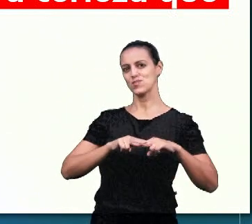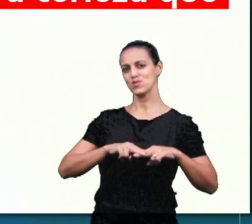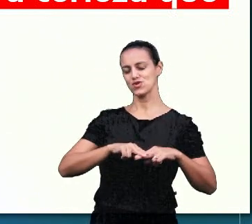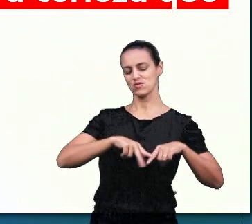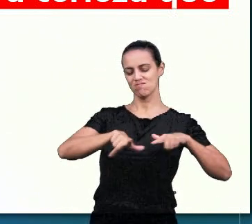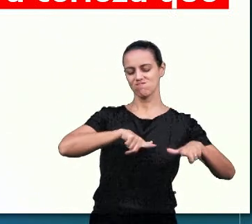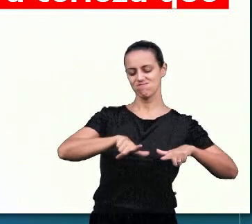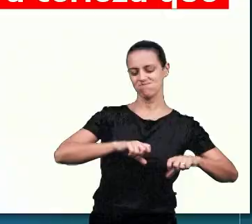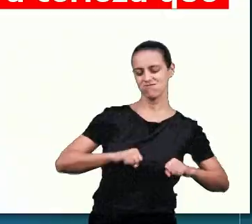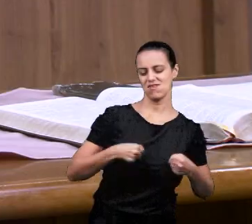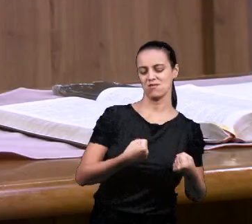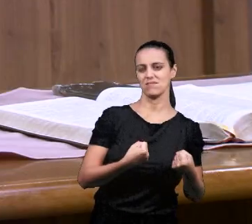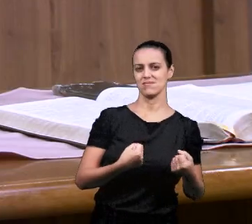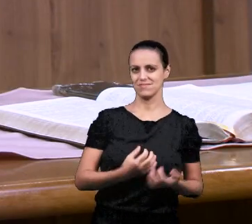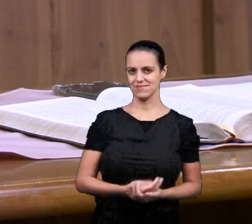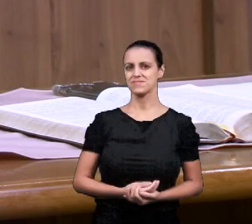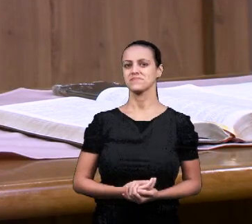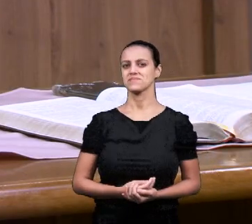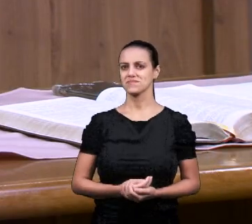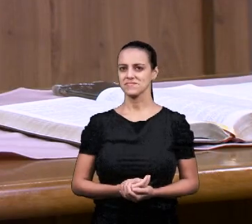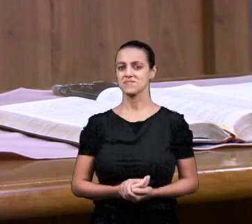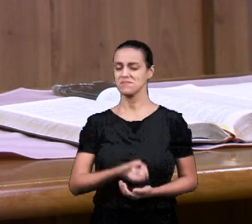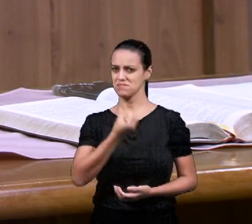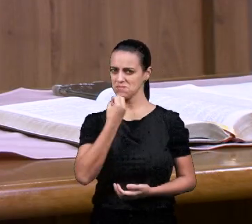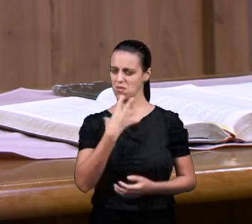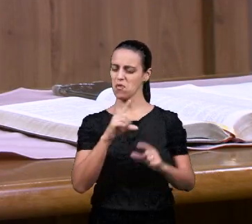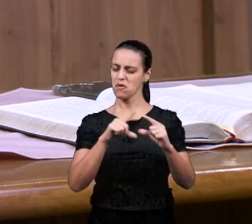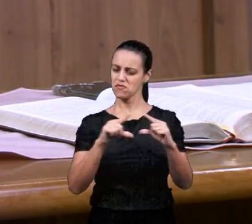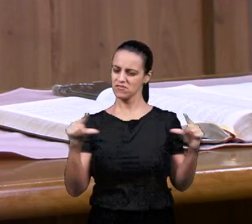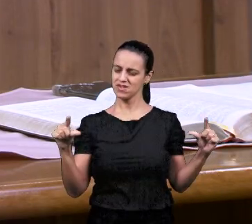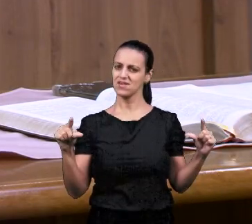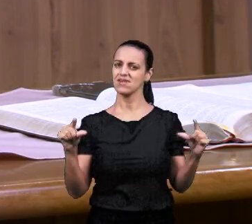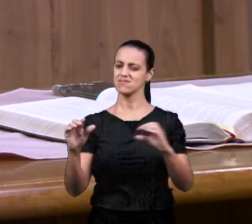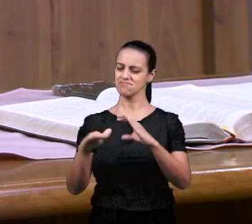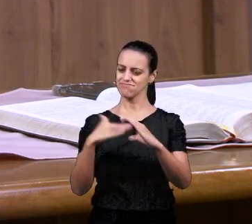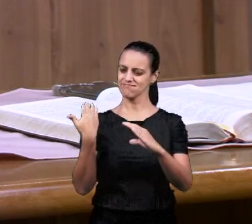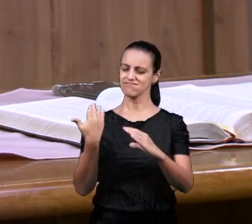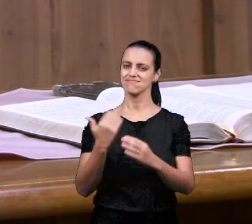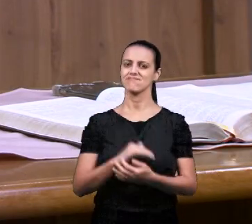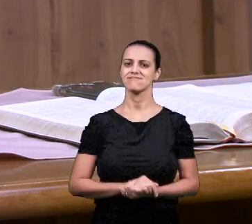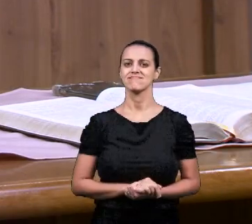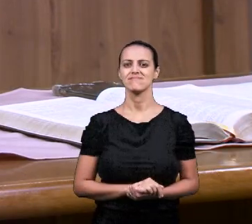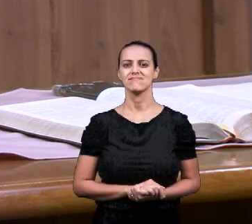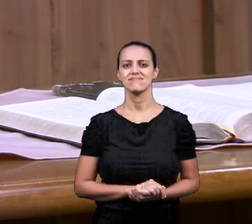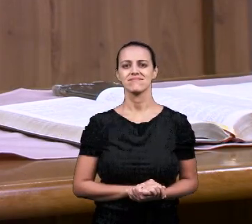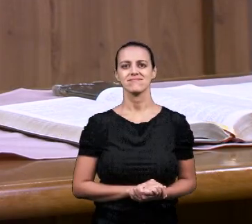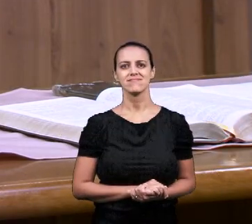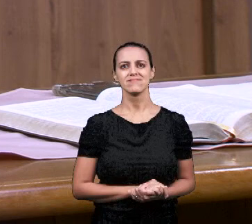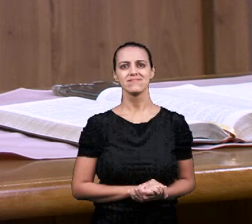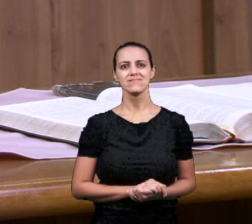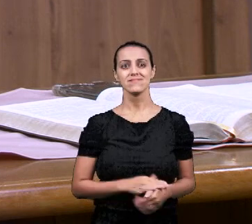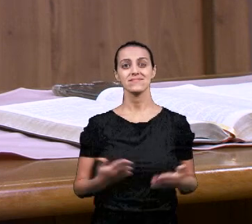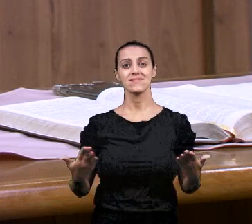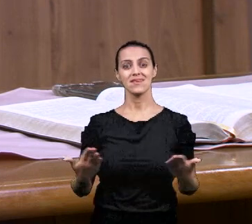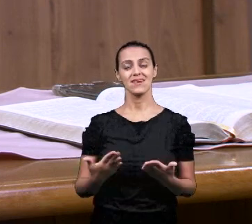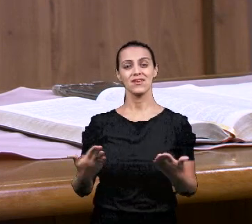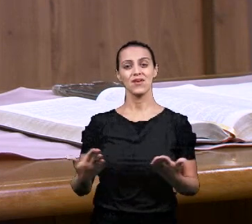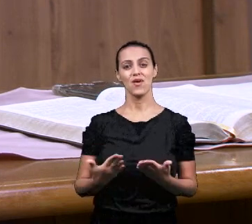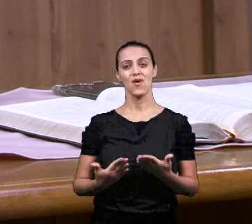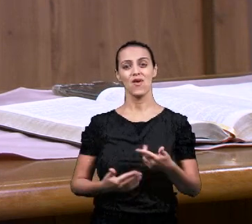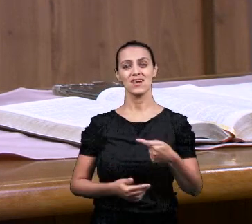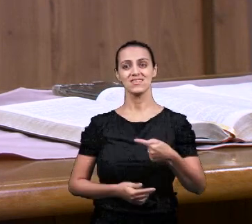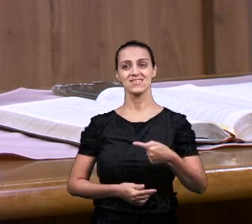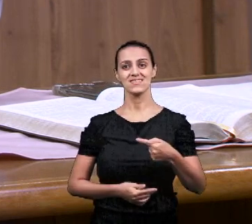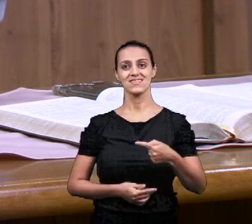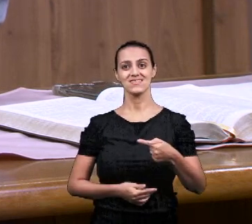par ses œuvres. Très bien, ici placée cette phrase par notre sœur de l'église d'Oasa Sul, à Brasilia. Allons